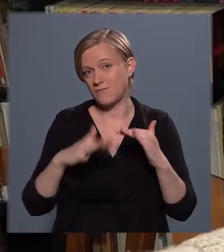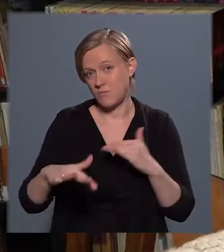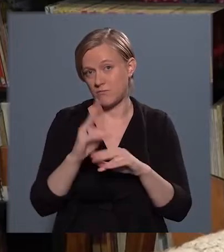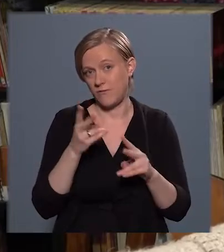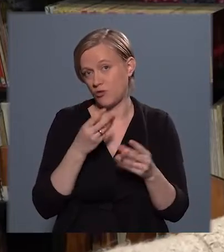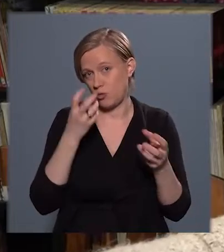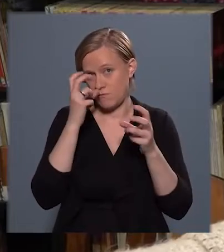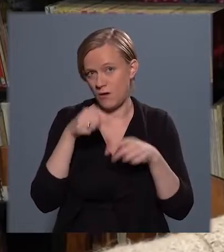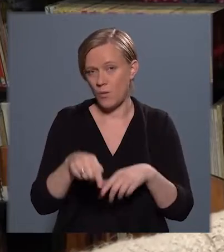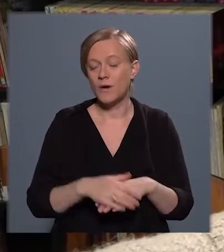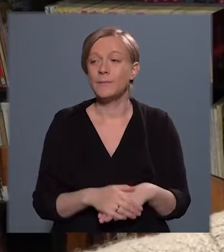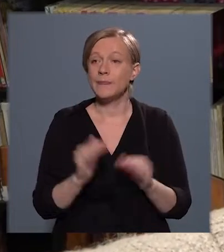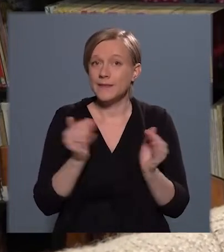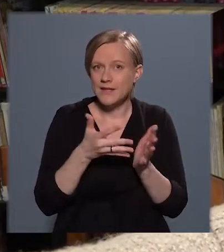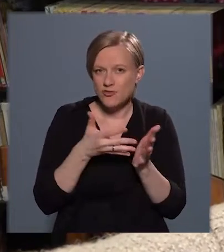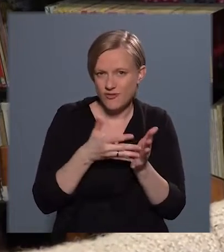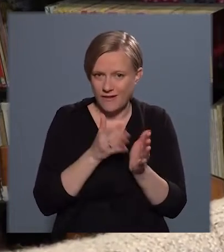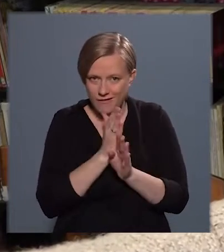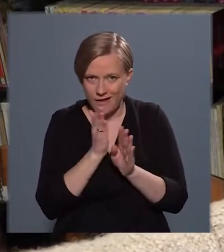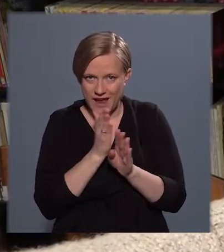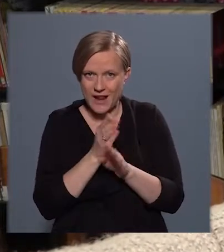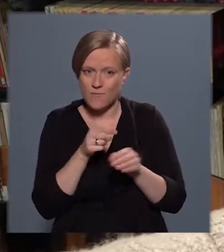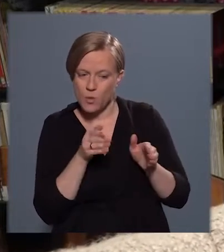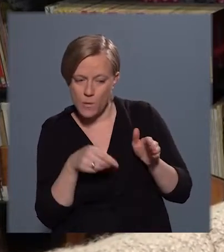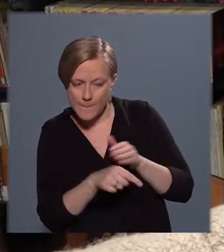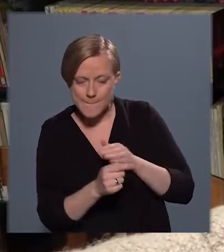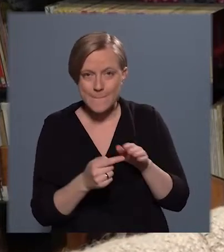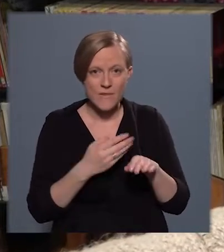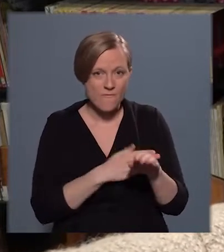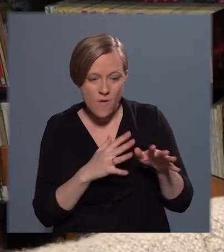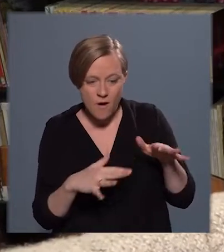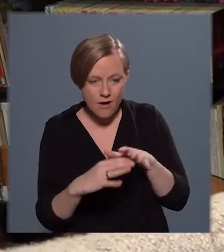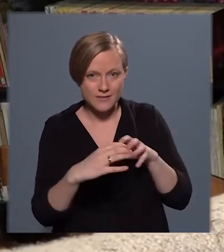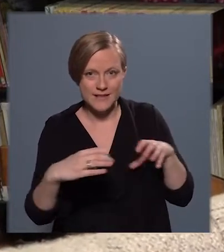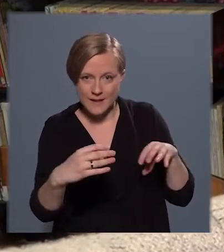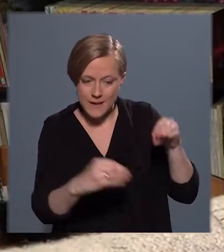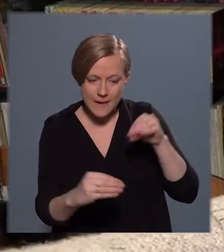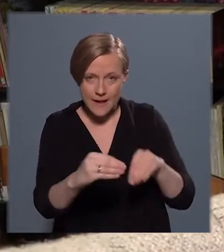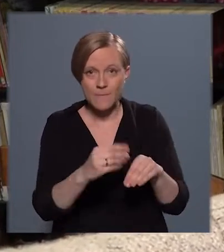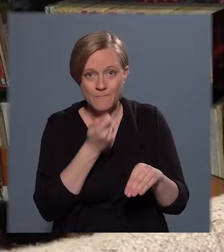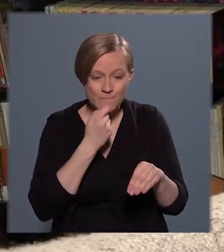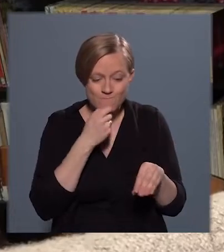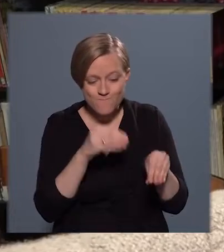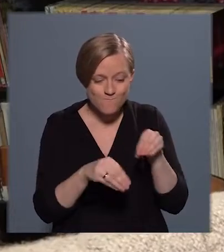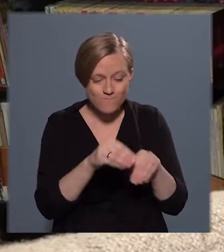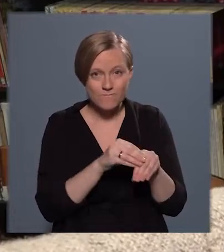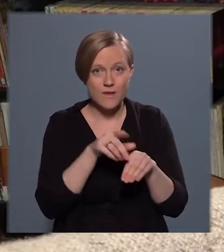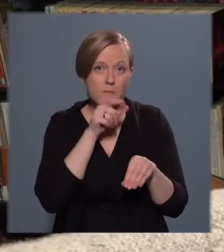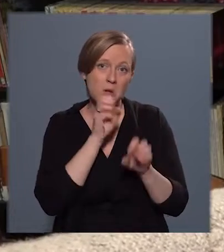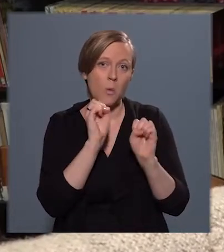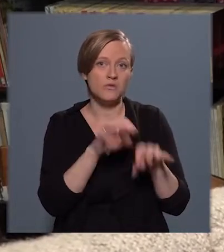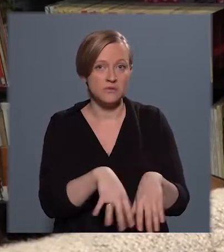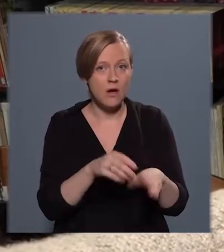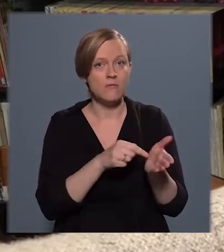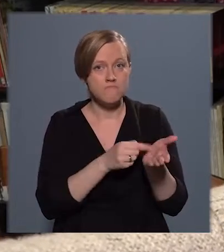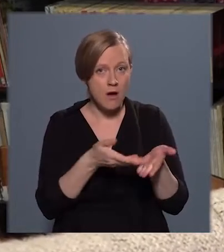található, és a kis egerek elbújnak a megfelelő farakásokban, téglakupacokban, elfogyasztják a madarak által ott hagyott